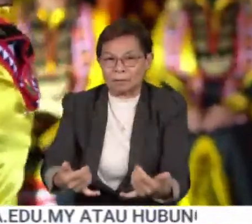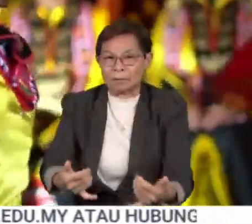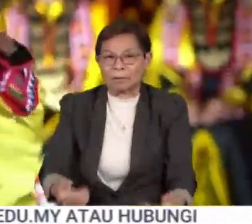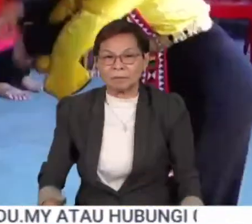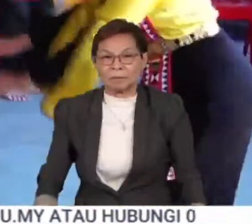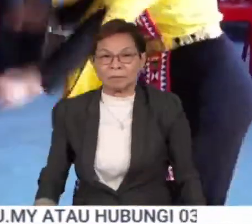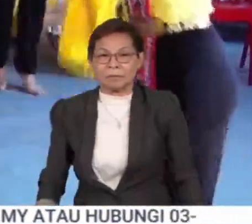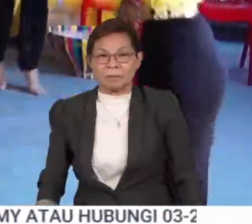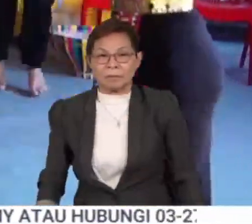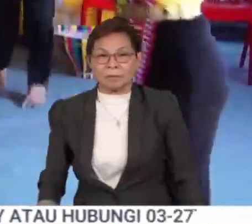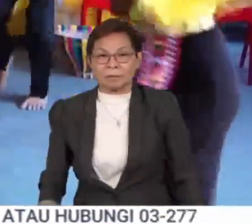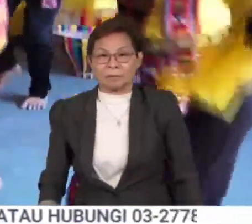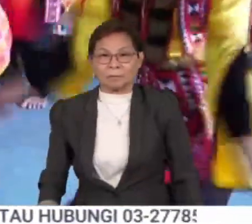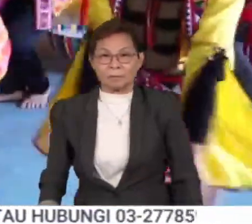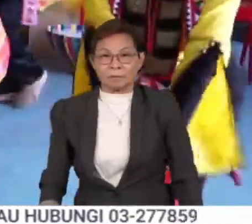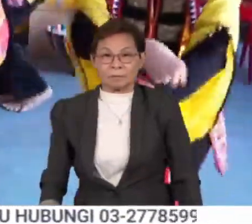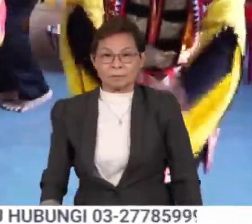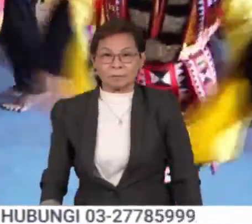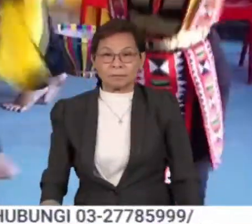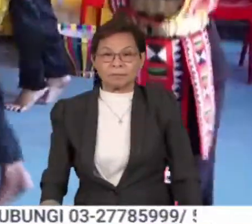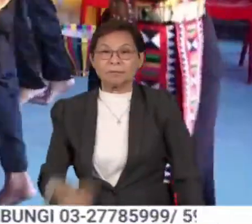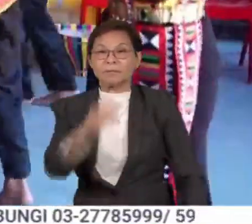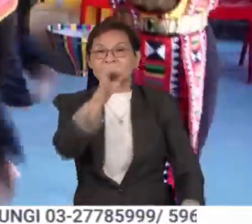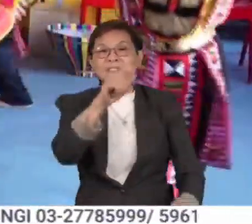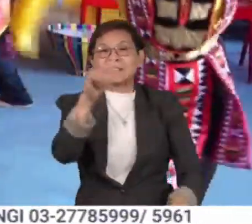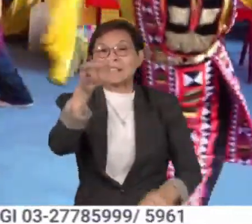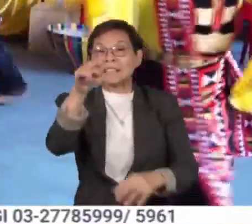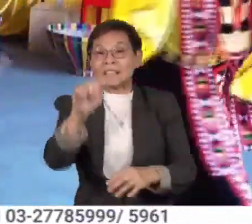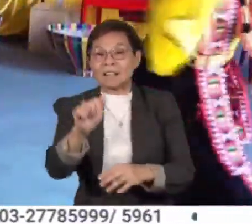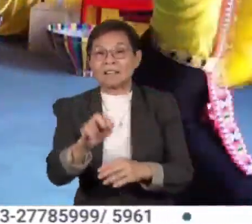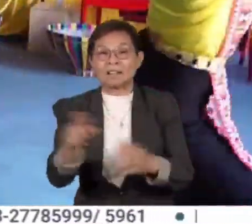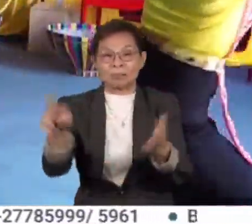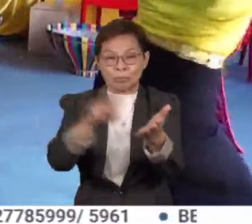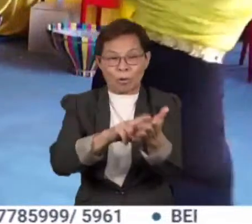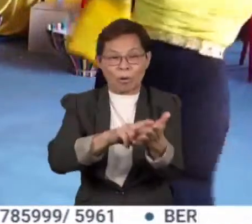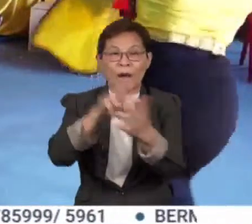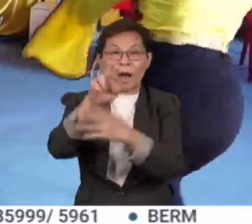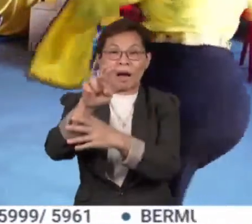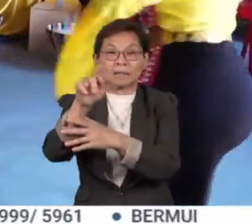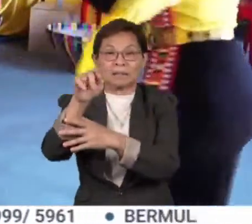Ba, Pesorongkam, Serina Livia Chong, RTM.